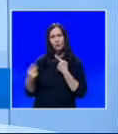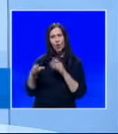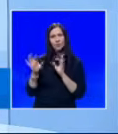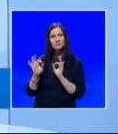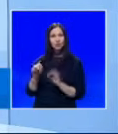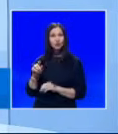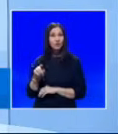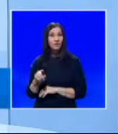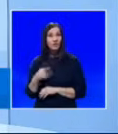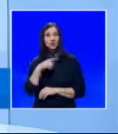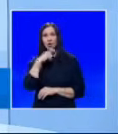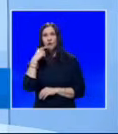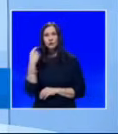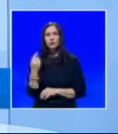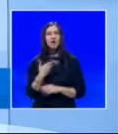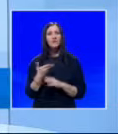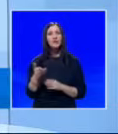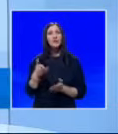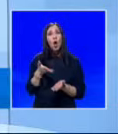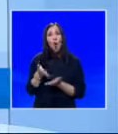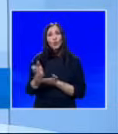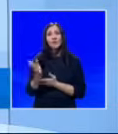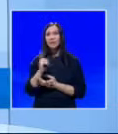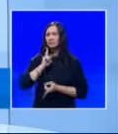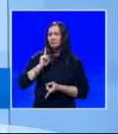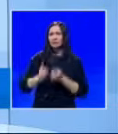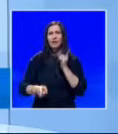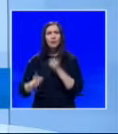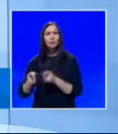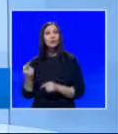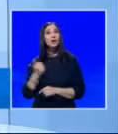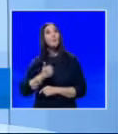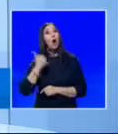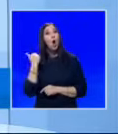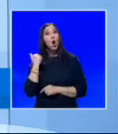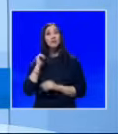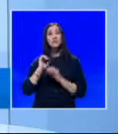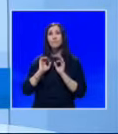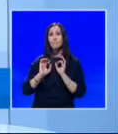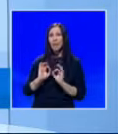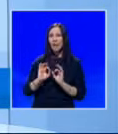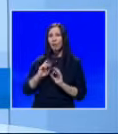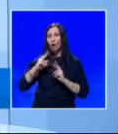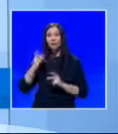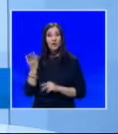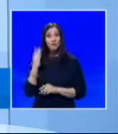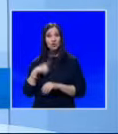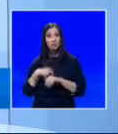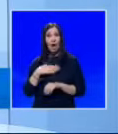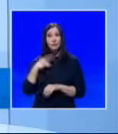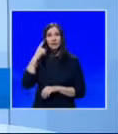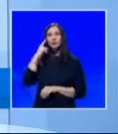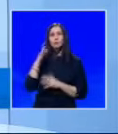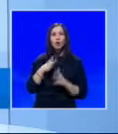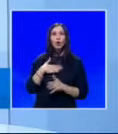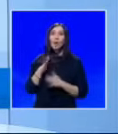точно за това, че Русия вече върви към диктатура към онзи момент. И отговорът беше, да, има разумни